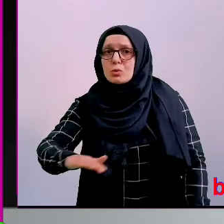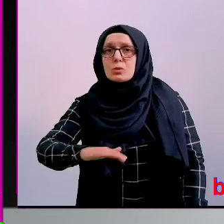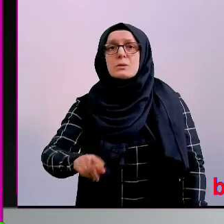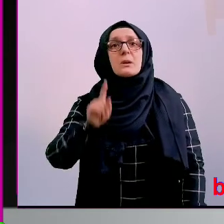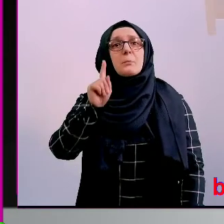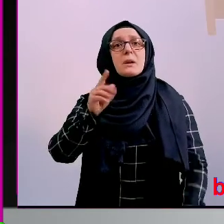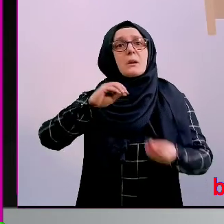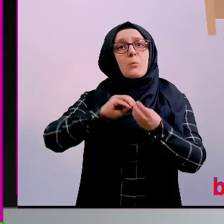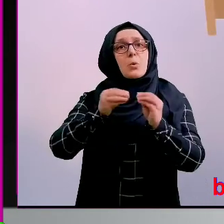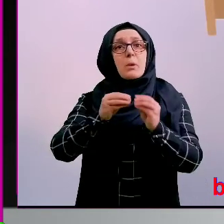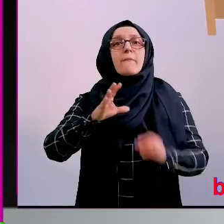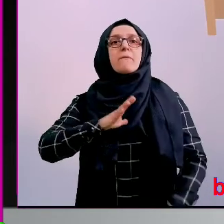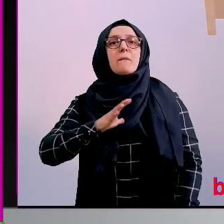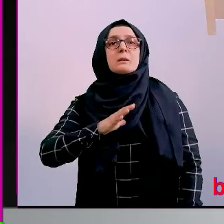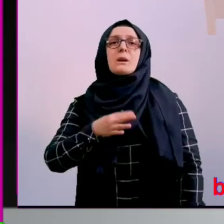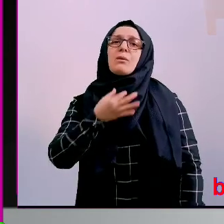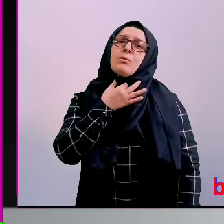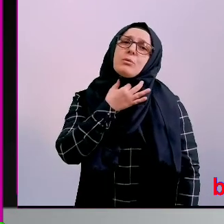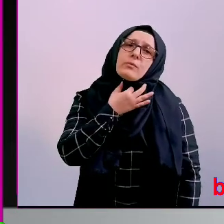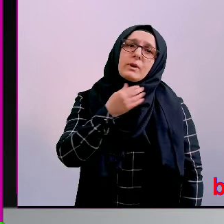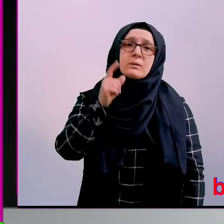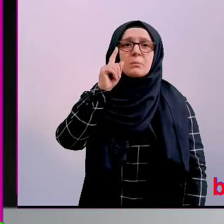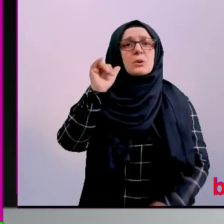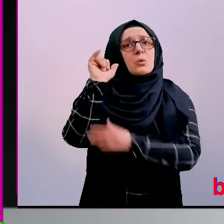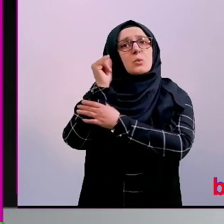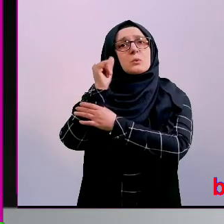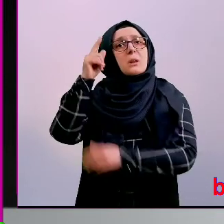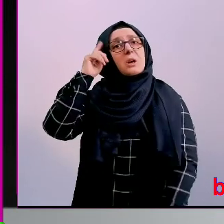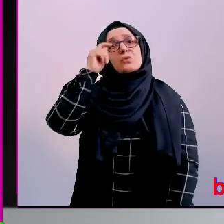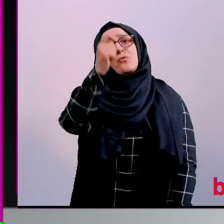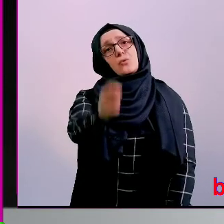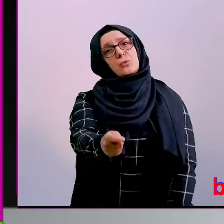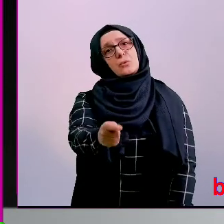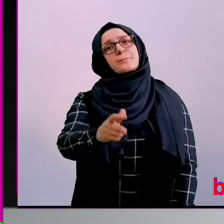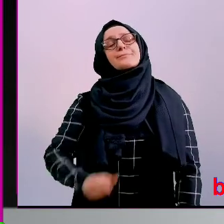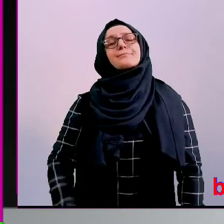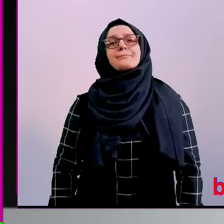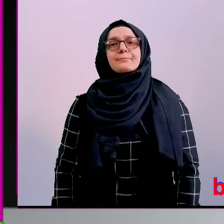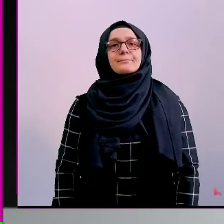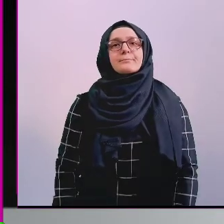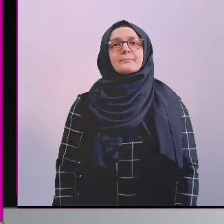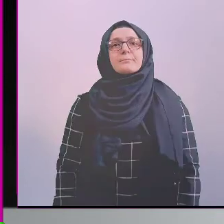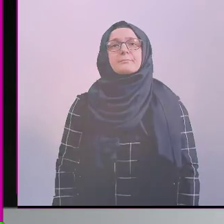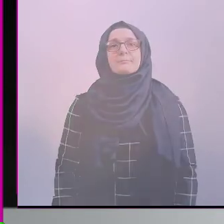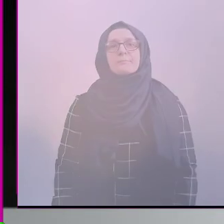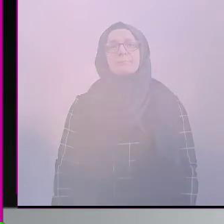nöbeti, uykusuzluk ya da davranış bozukluğu gibi tepkiler gösteriyorsa lütfen bir uzmana başvurun.